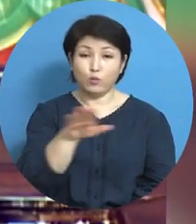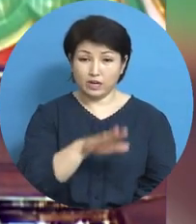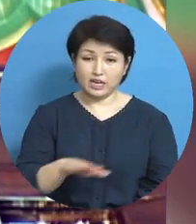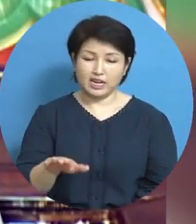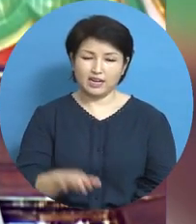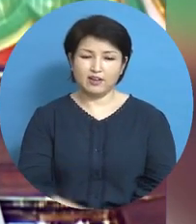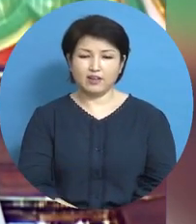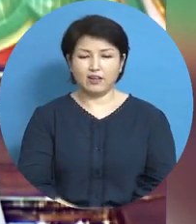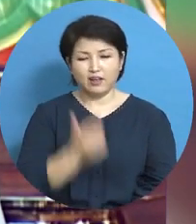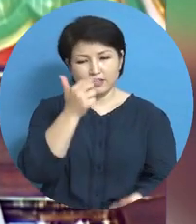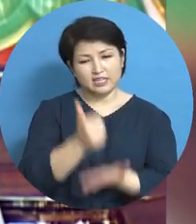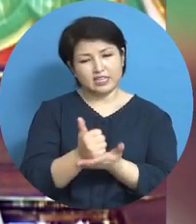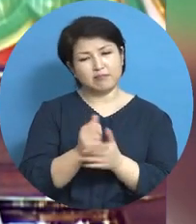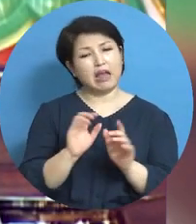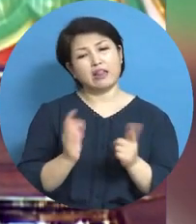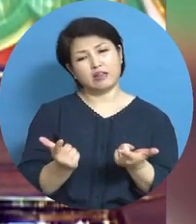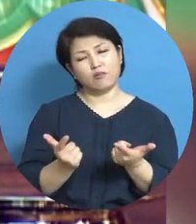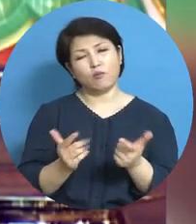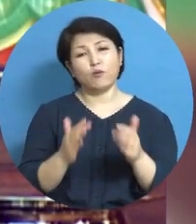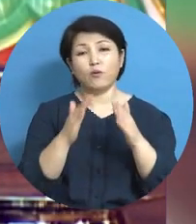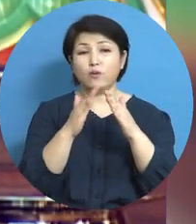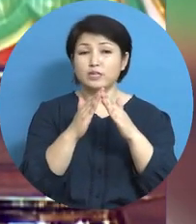제가 신자라고 해서